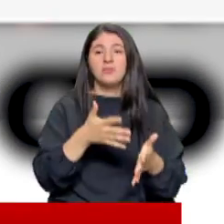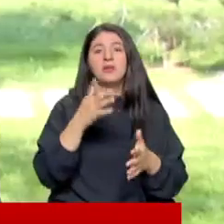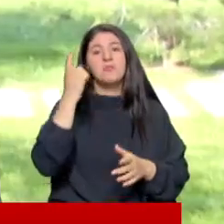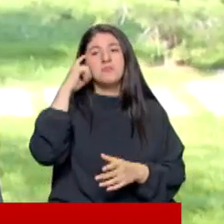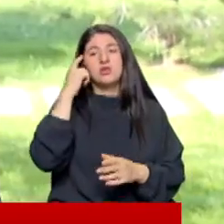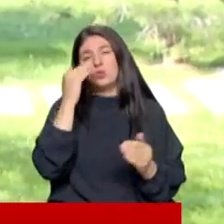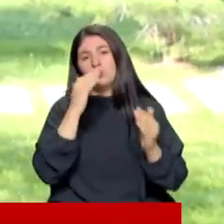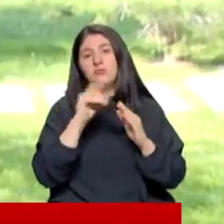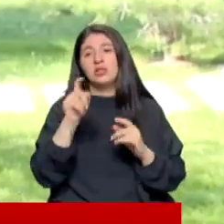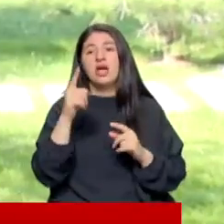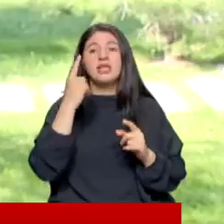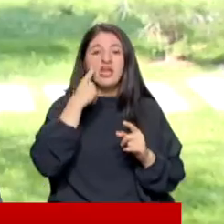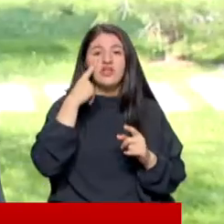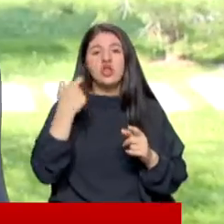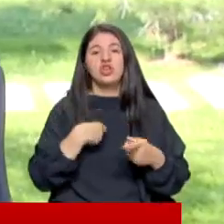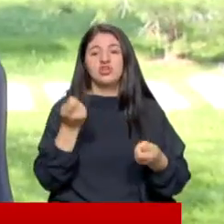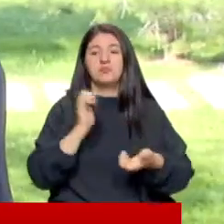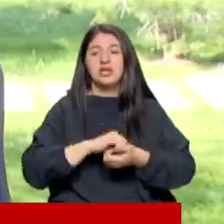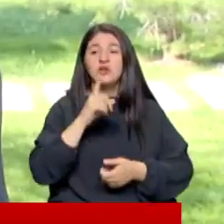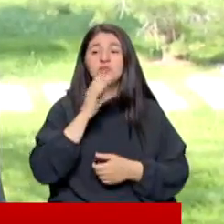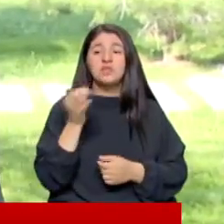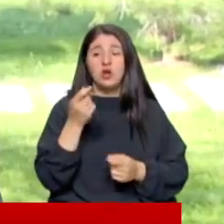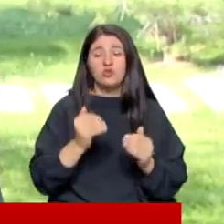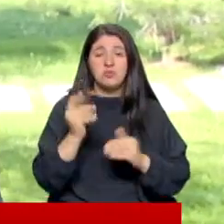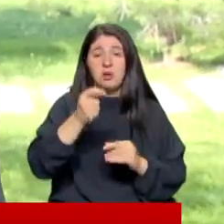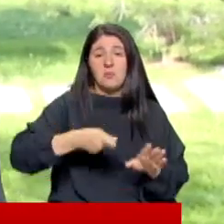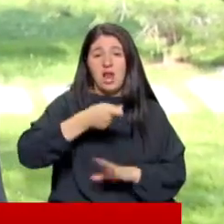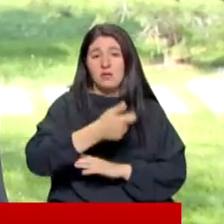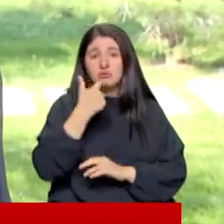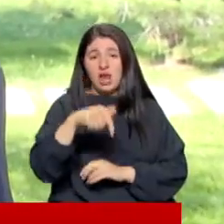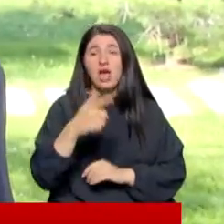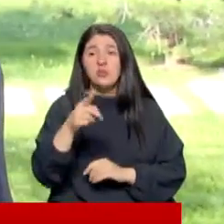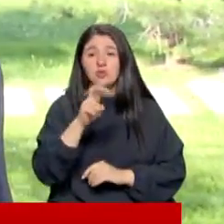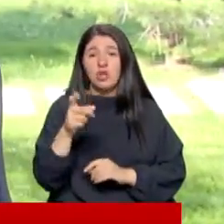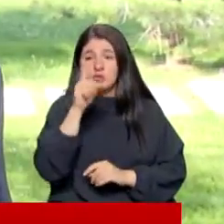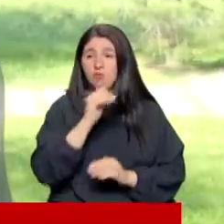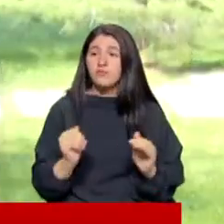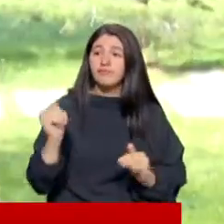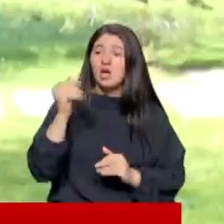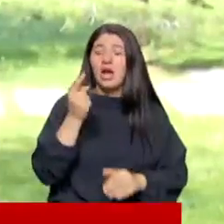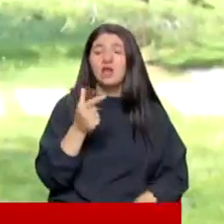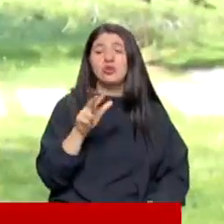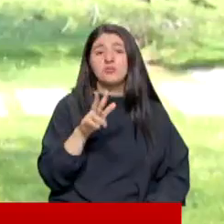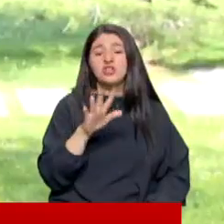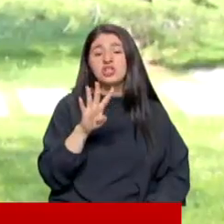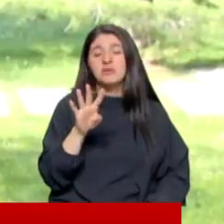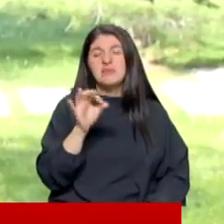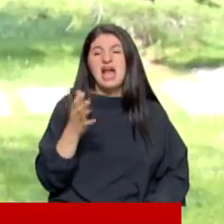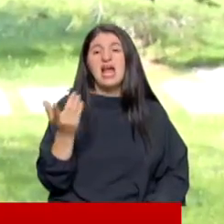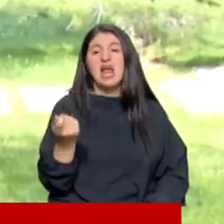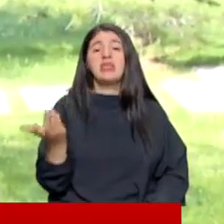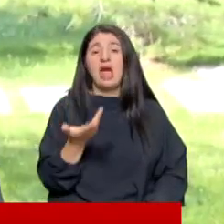rasyonelleştireceğiz. Kamu özel işbirliği projelerine 100 milyarın üzerinde bu yıl para ödenecek. Hatta bu dolar kurunun artması nedeniyle en az 35-40 milyar lira